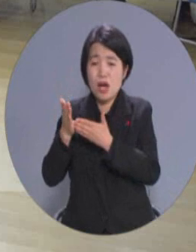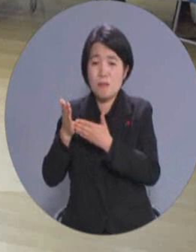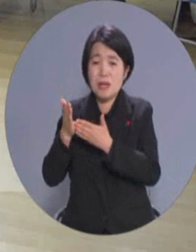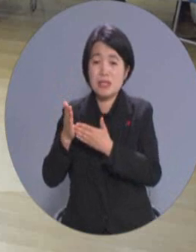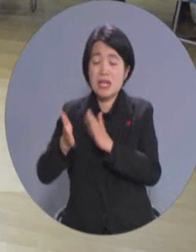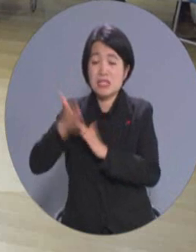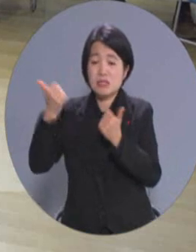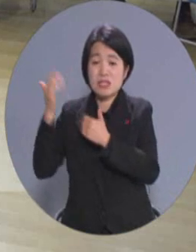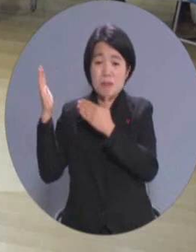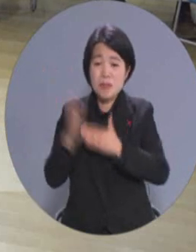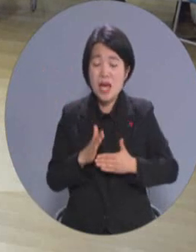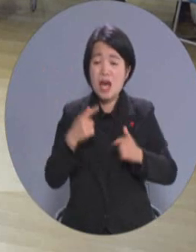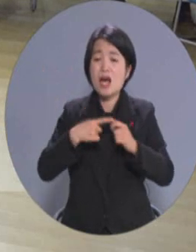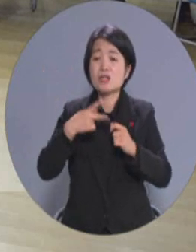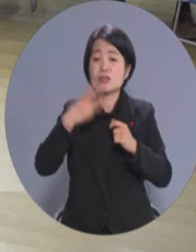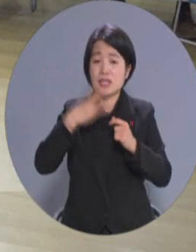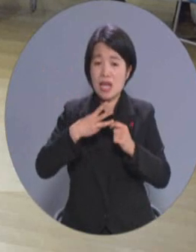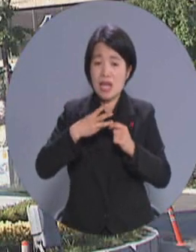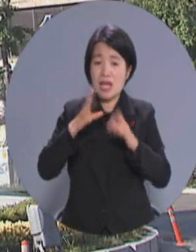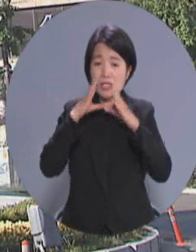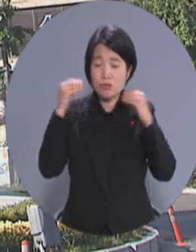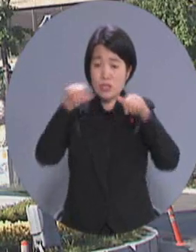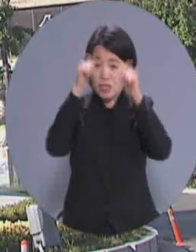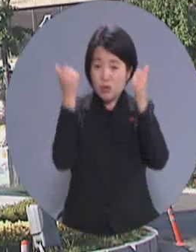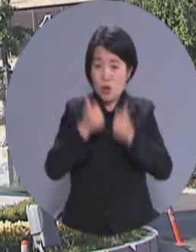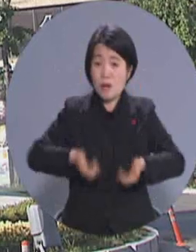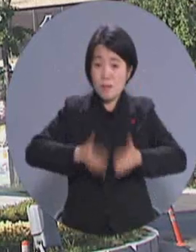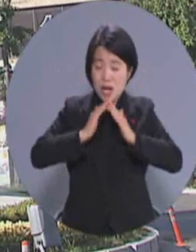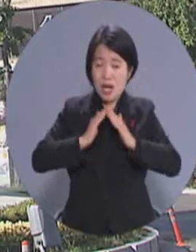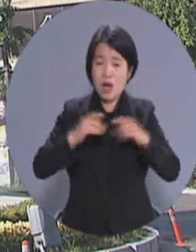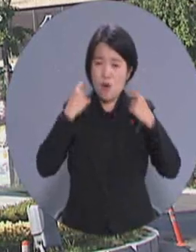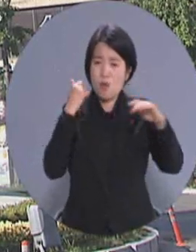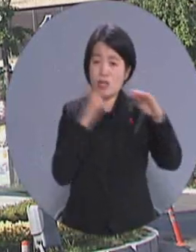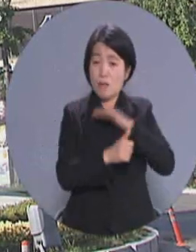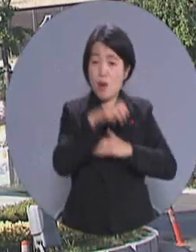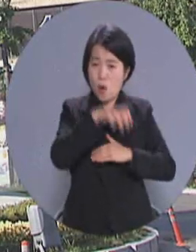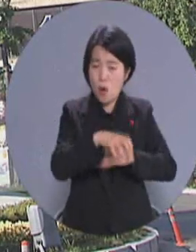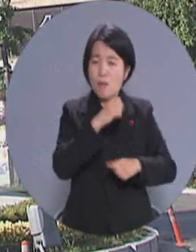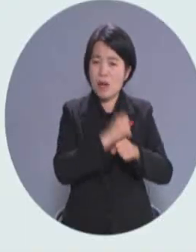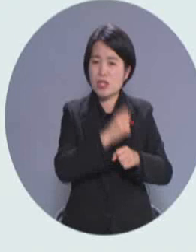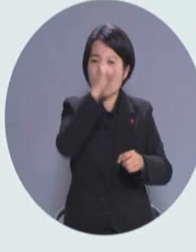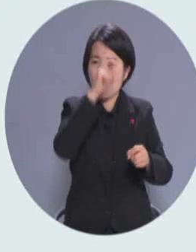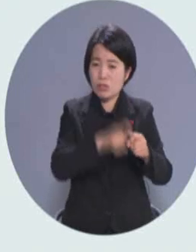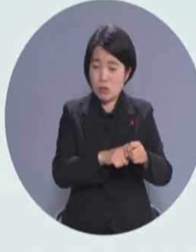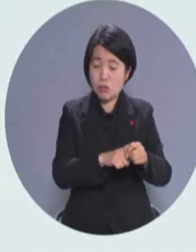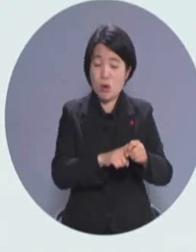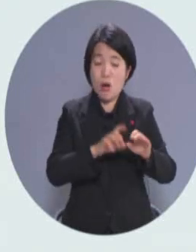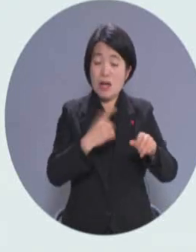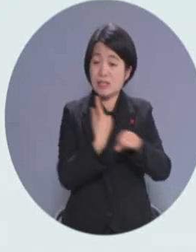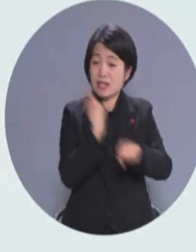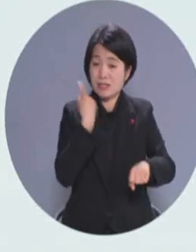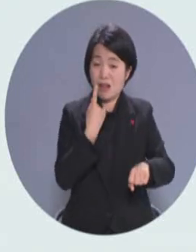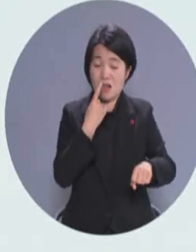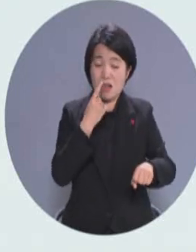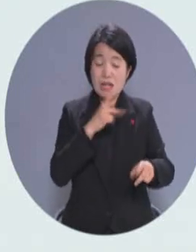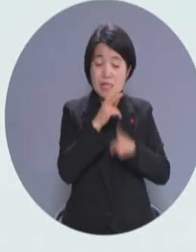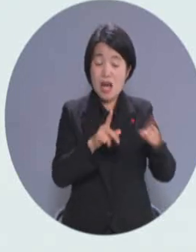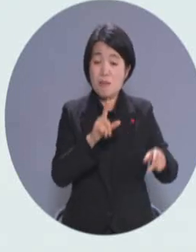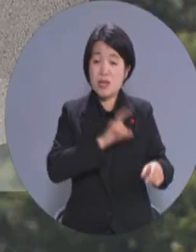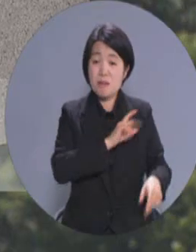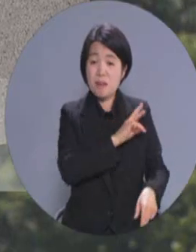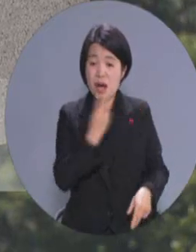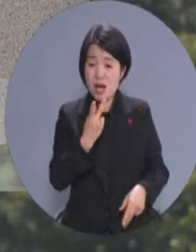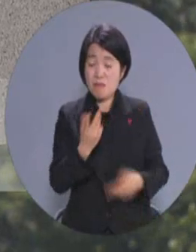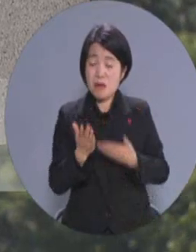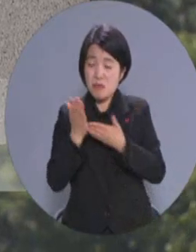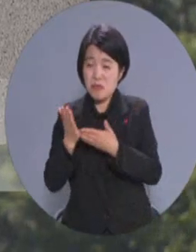부결했던 이순신 철동상 건립 사업. 관광 랜드마크 조성 사업으로 사업명까지 바꿨지만 지난해에도